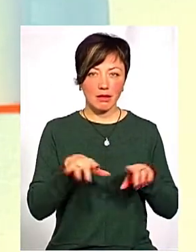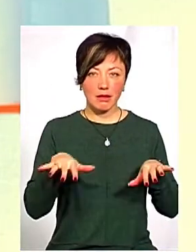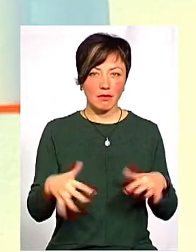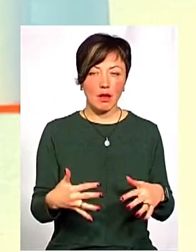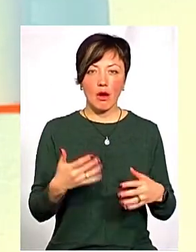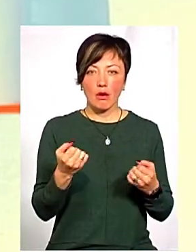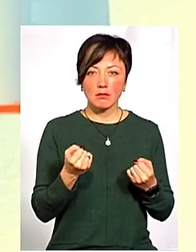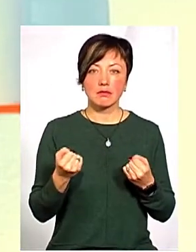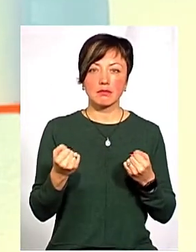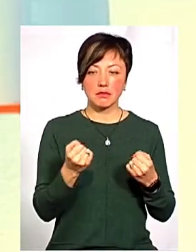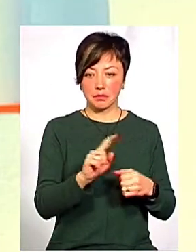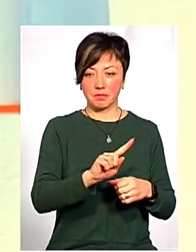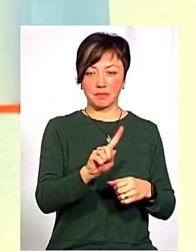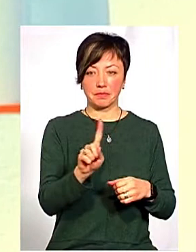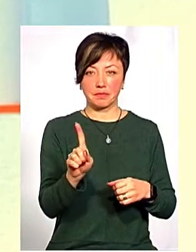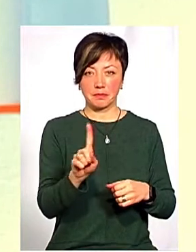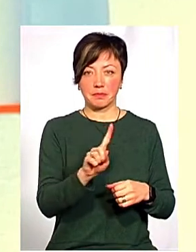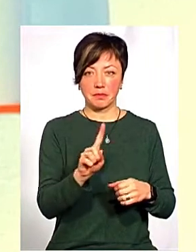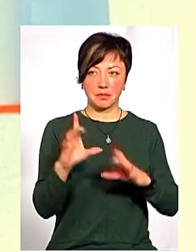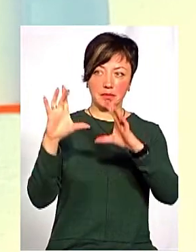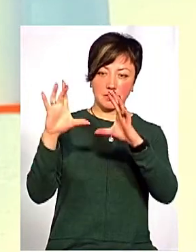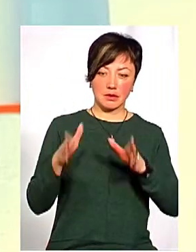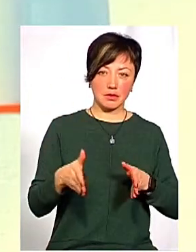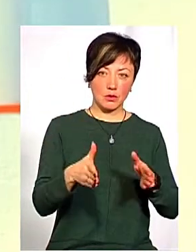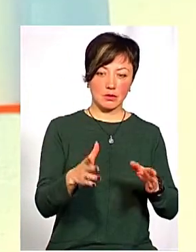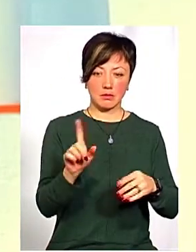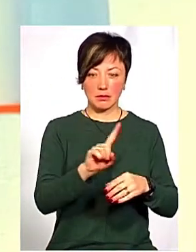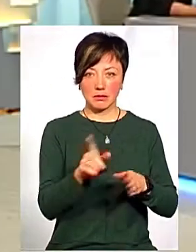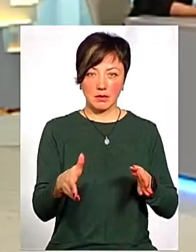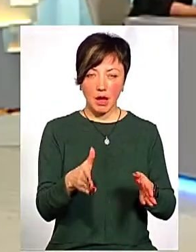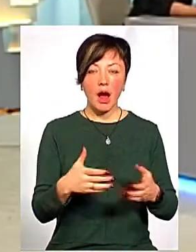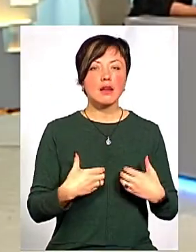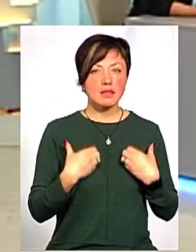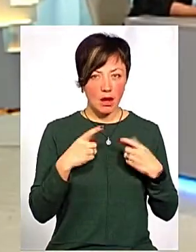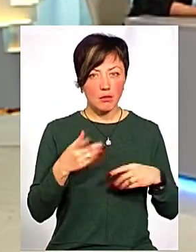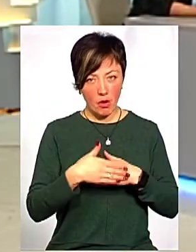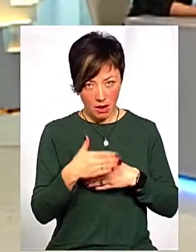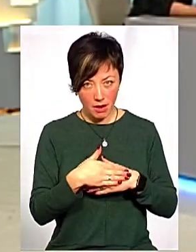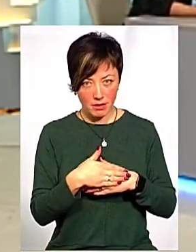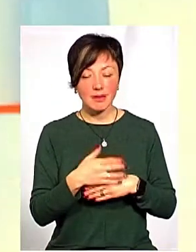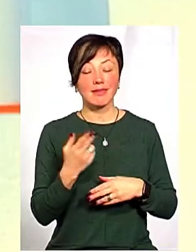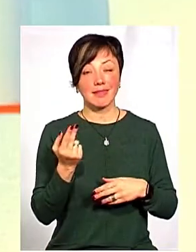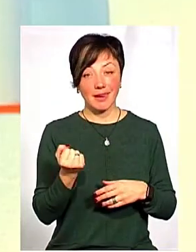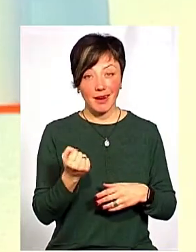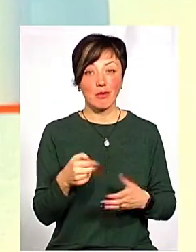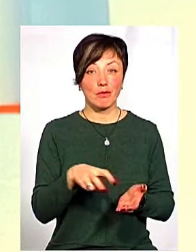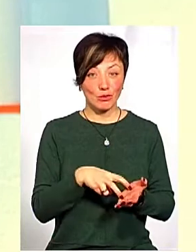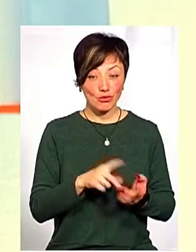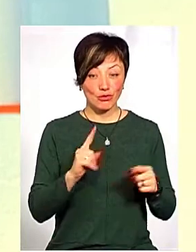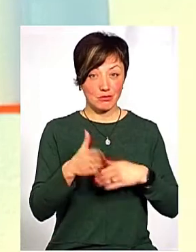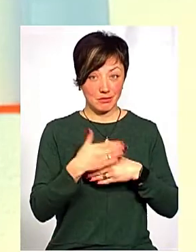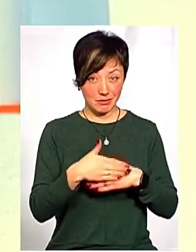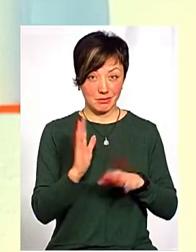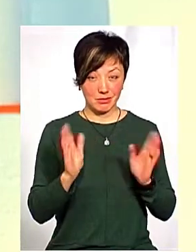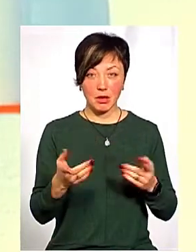коли їдеш на спідометр, на знаки, на дорогу, на спідометр, на знаки. А страх перед тим, що покарають? Що перед тим, покарати? Що покарають.